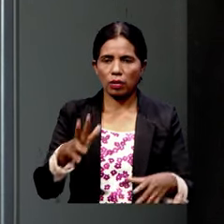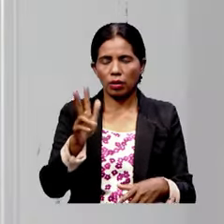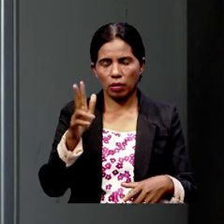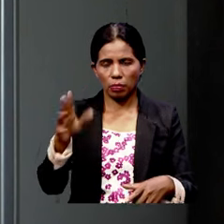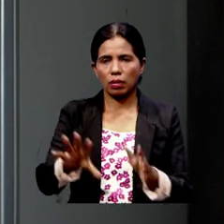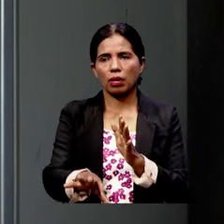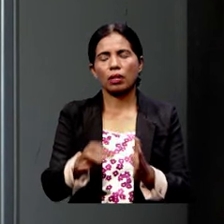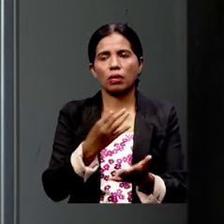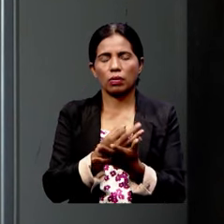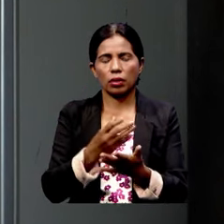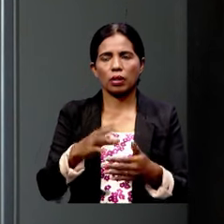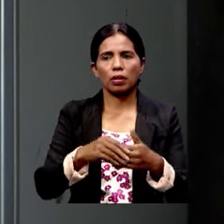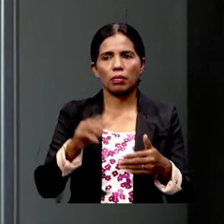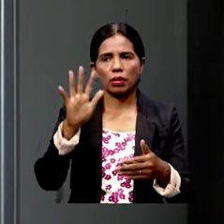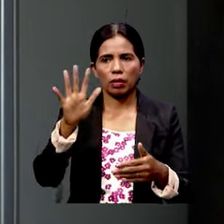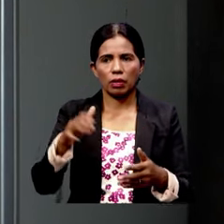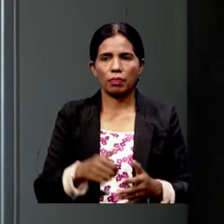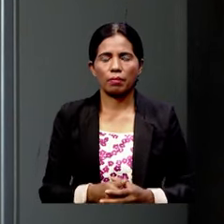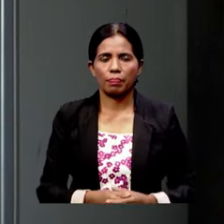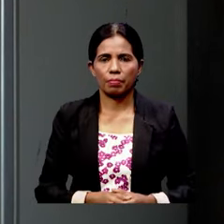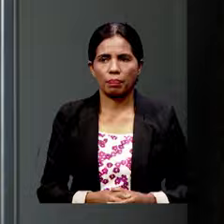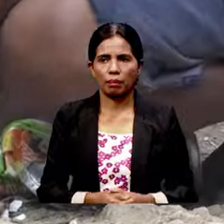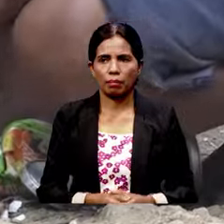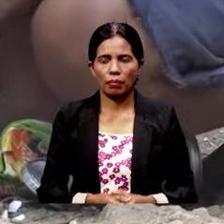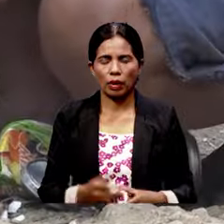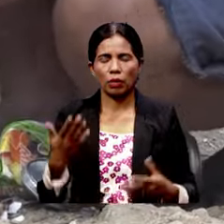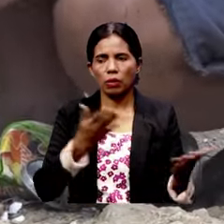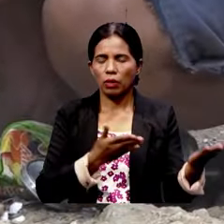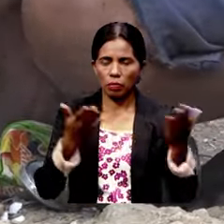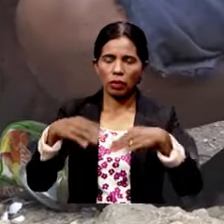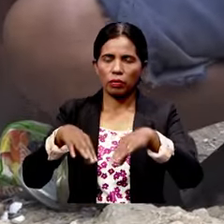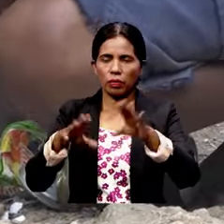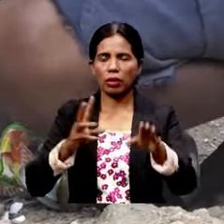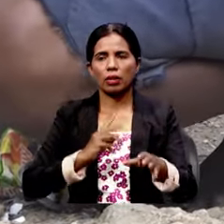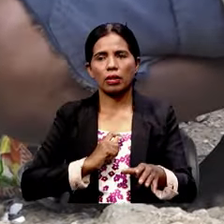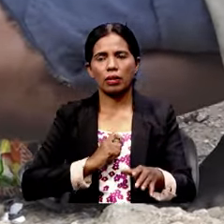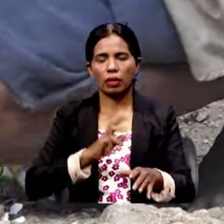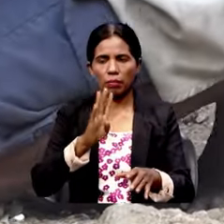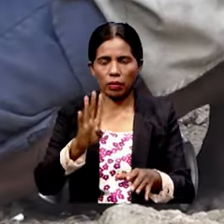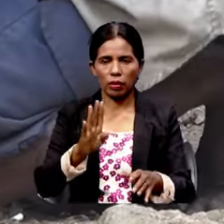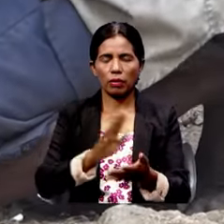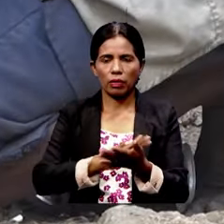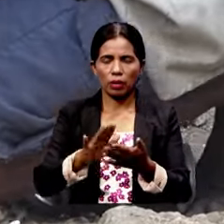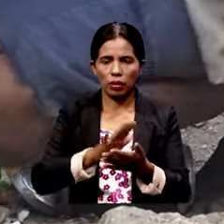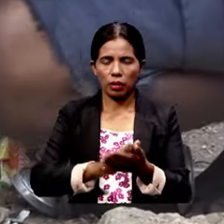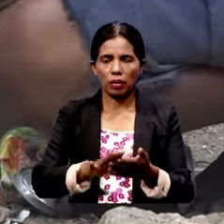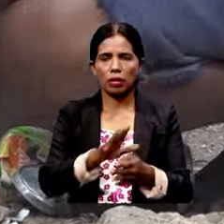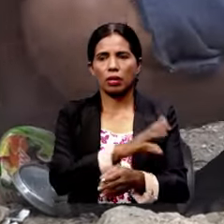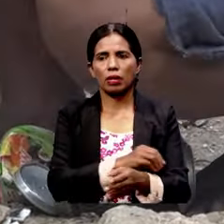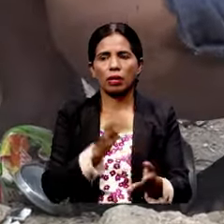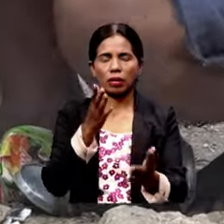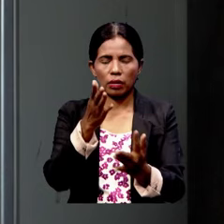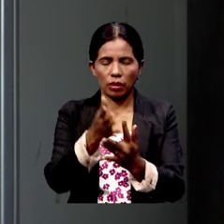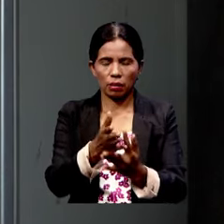ri. Dori markar lama, markar lara, tobisi. Aba haba mara te vale fase te aba haba mara kama vale tobi